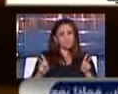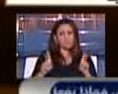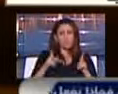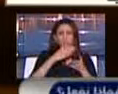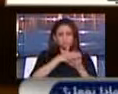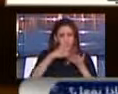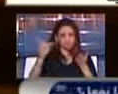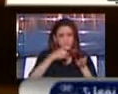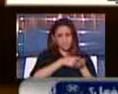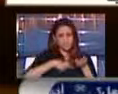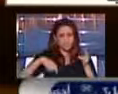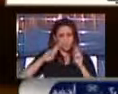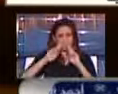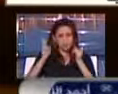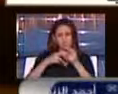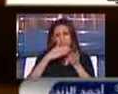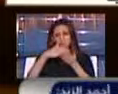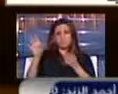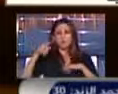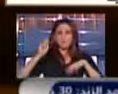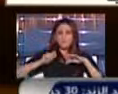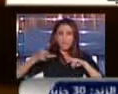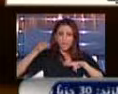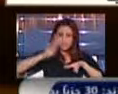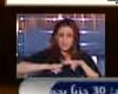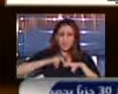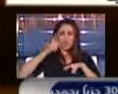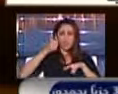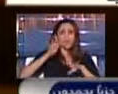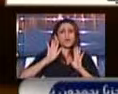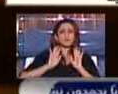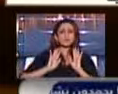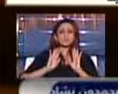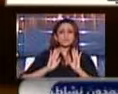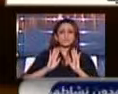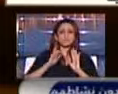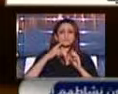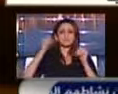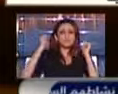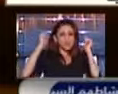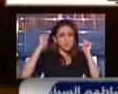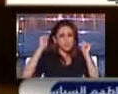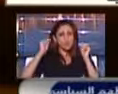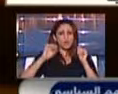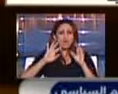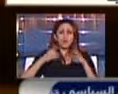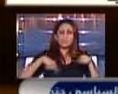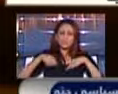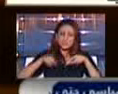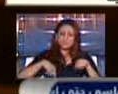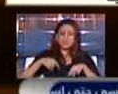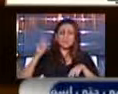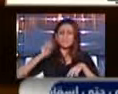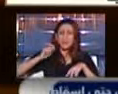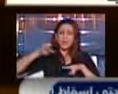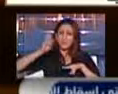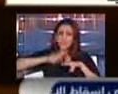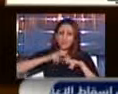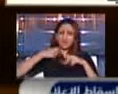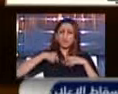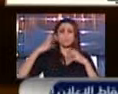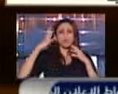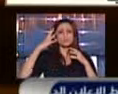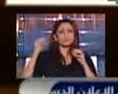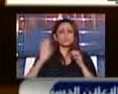ده هيعيد لنا المحاكمات اللي حصلت بطريقة تانية أيا كانت ثورية أو استثنائية أو سياسية. واني حتى